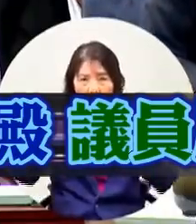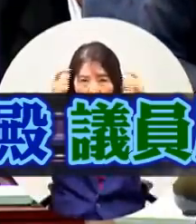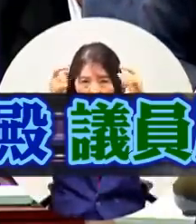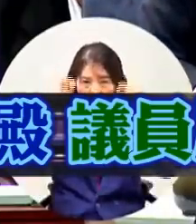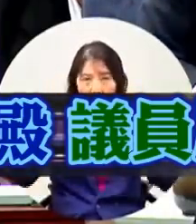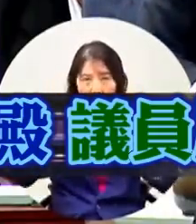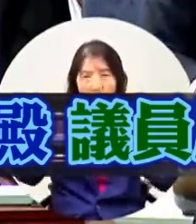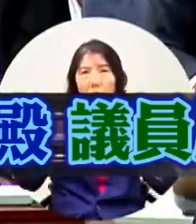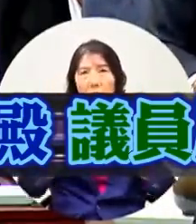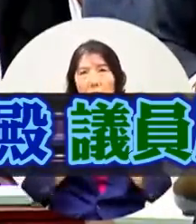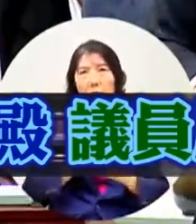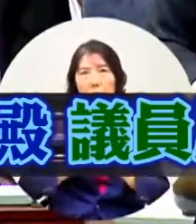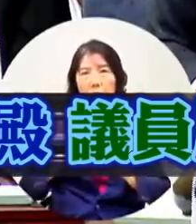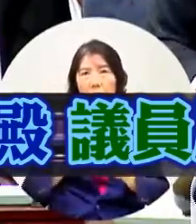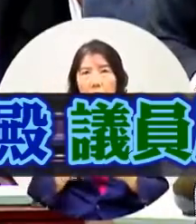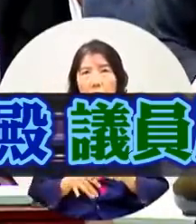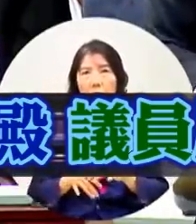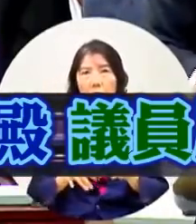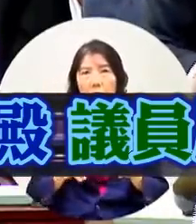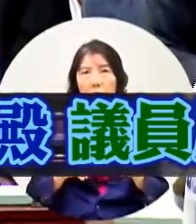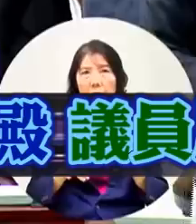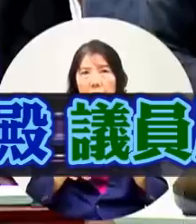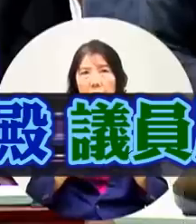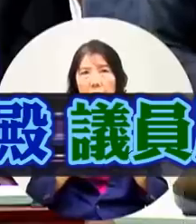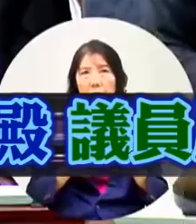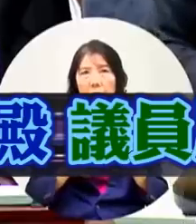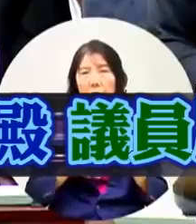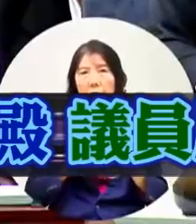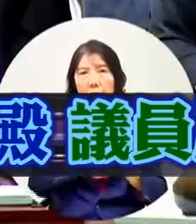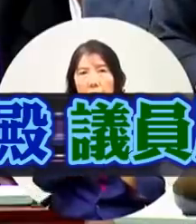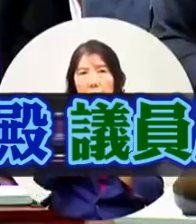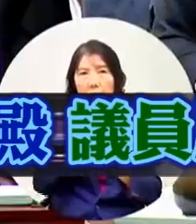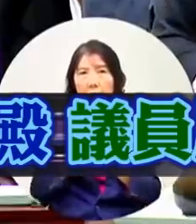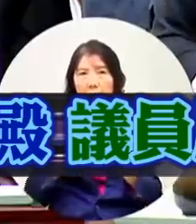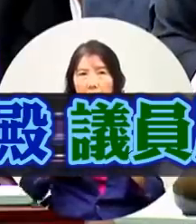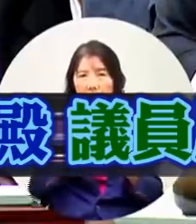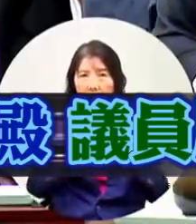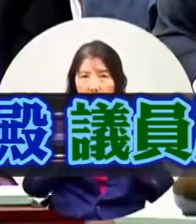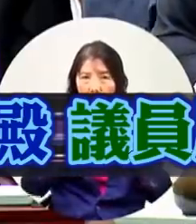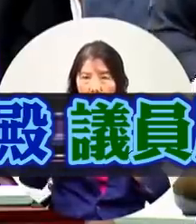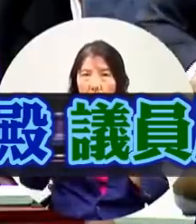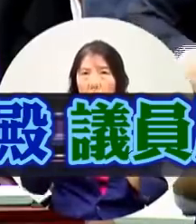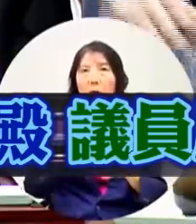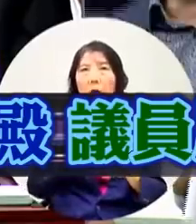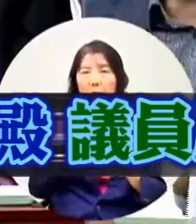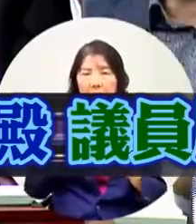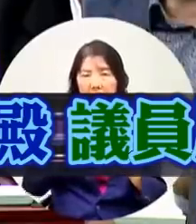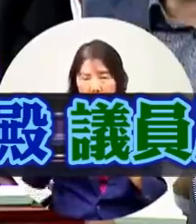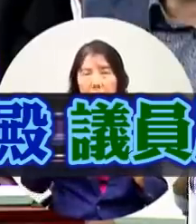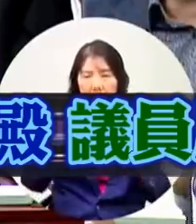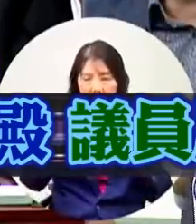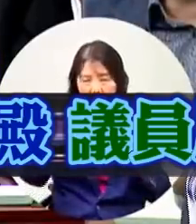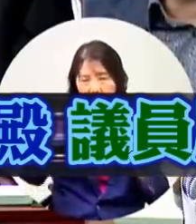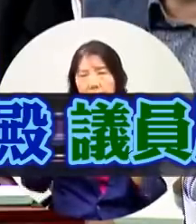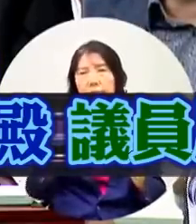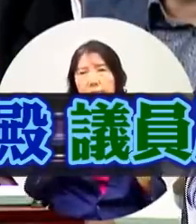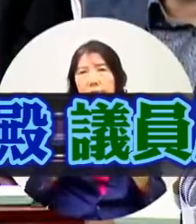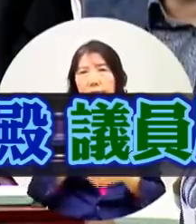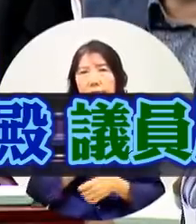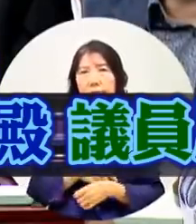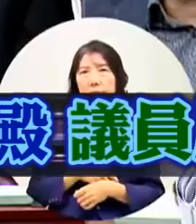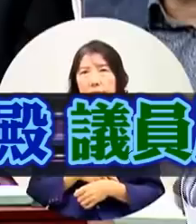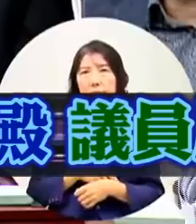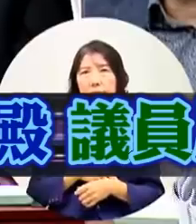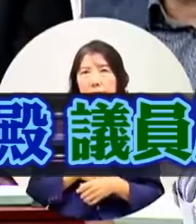展。 好，我知道你的意思。 进入总统筹分配款。 这个答案呢， 没有回答这个， 我也预料到你们会这样回答。 没有回答到这个问题，是。 所以说，